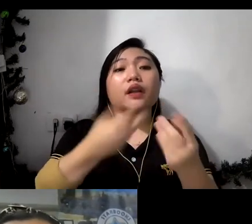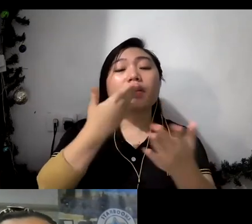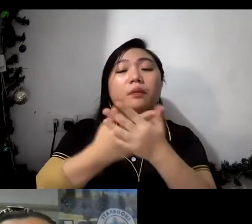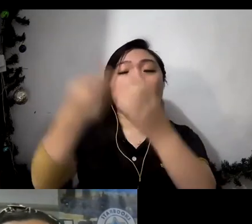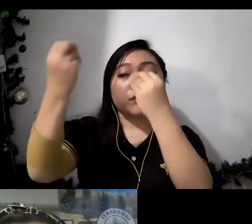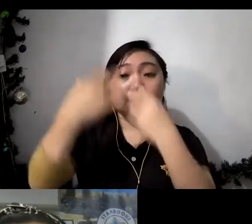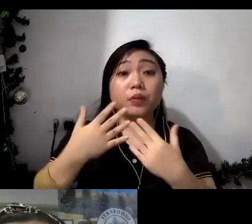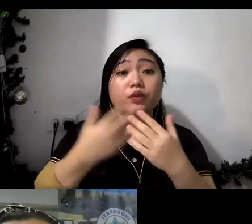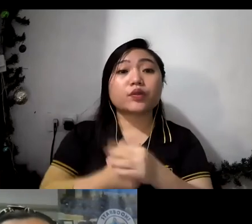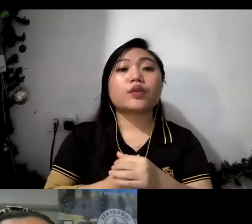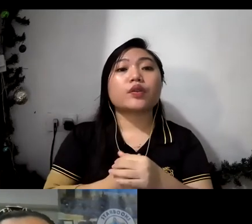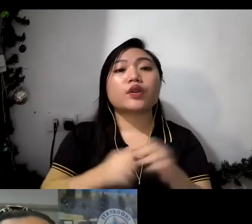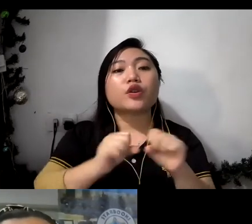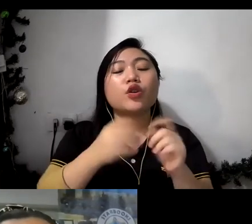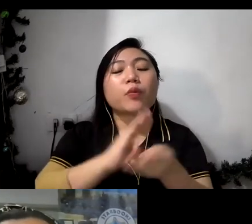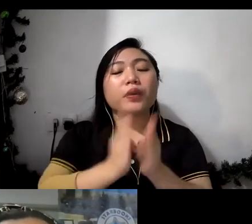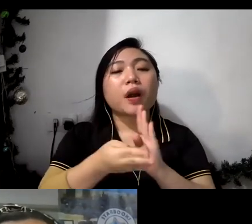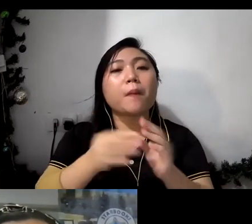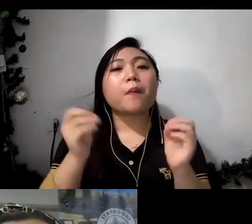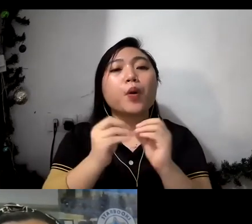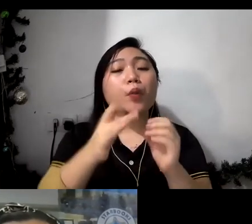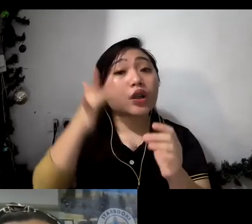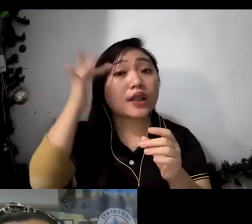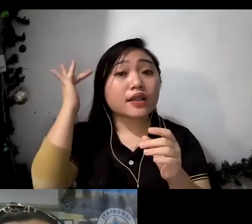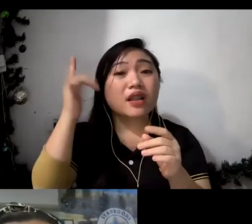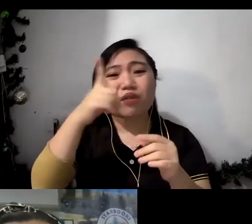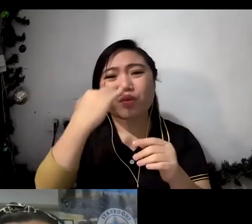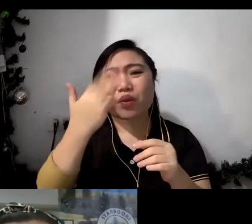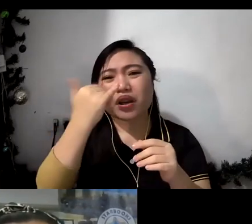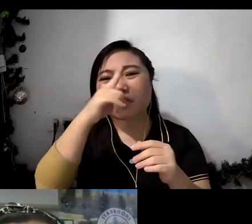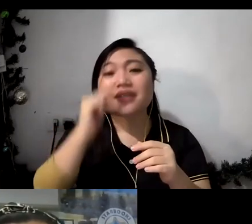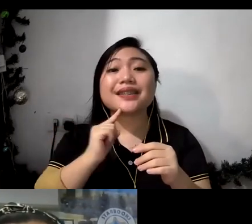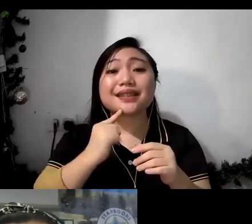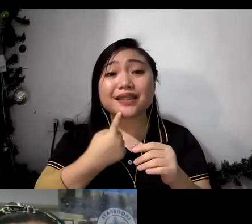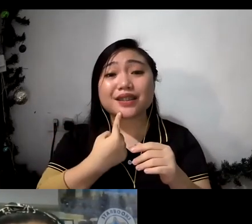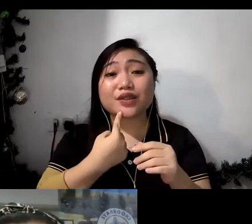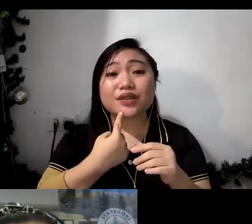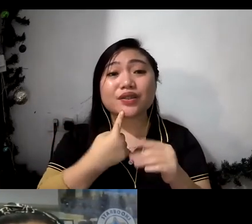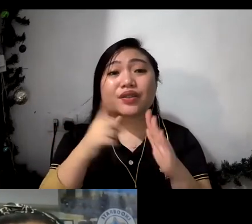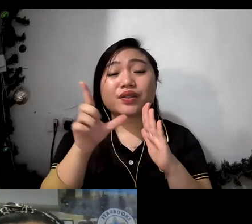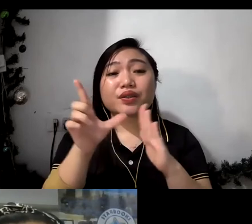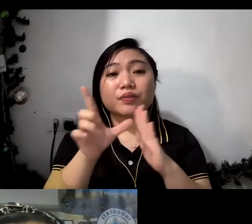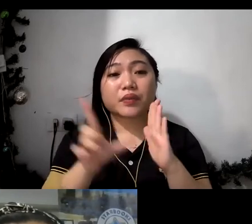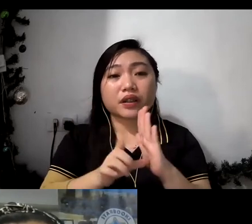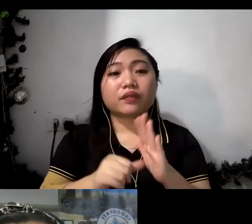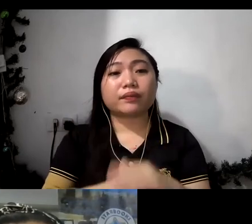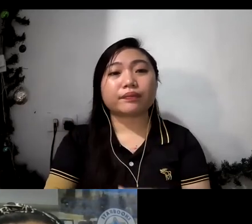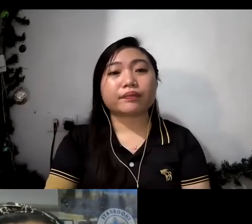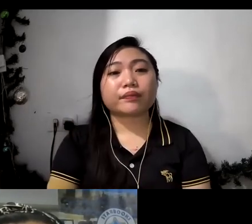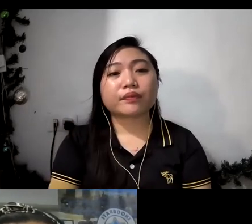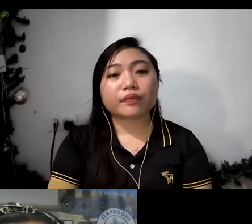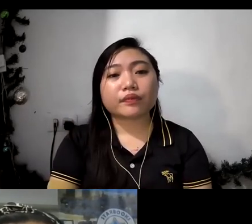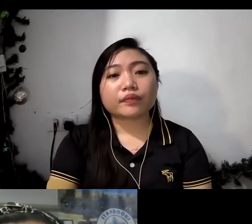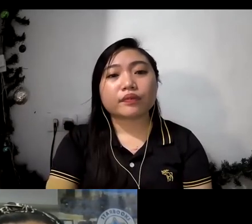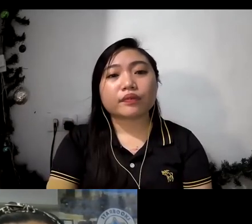Paano tayo we can be more sensitive kasi seryoso ang batas, no? Merong level 1, level 2, level 3 na bahagi